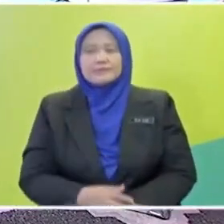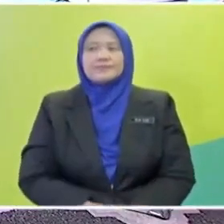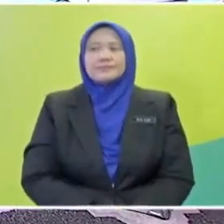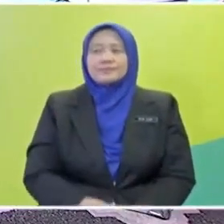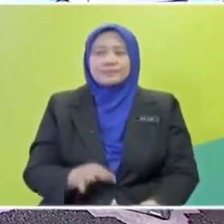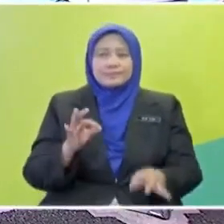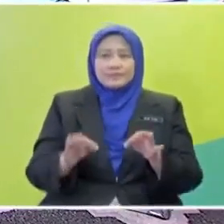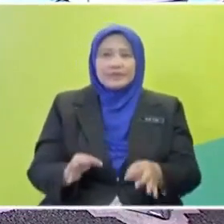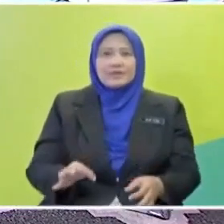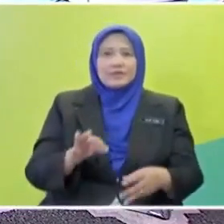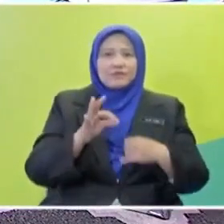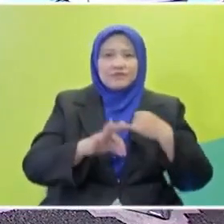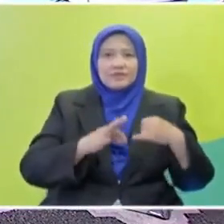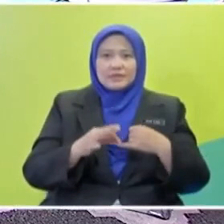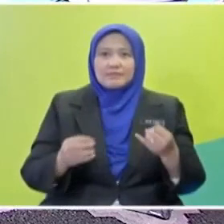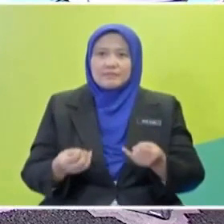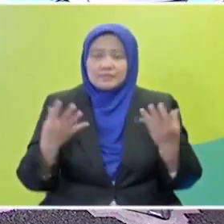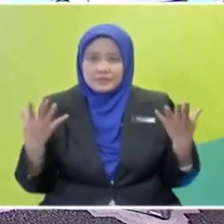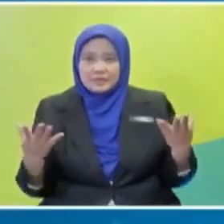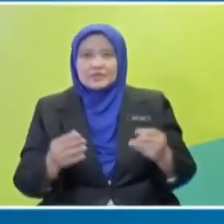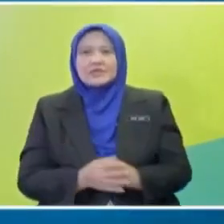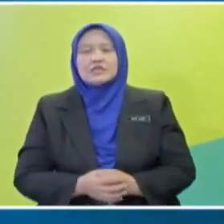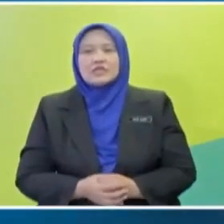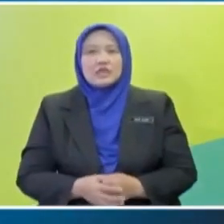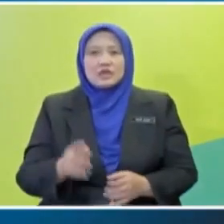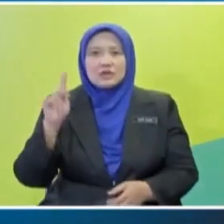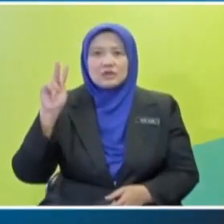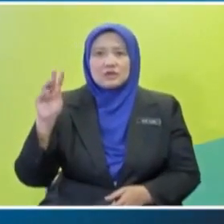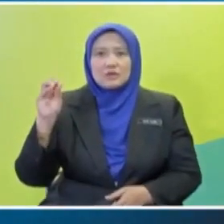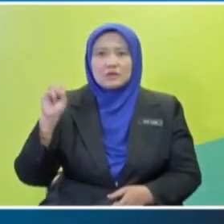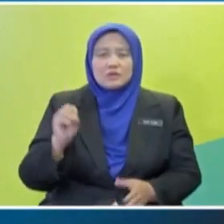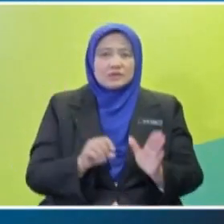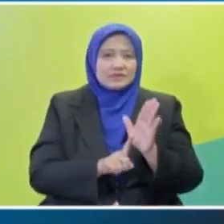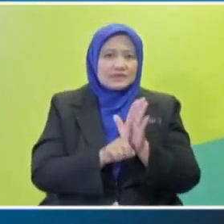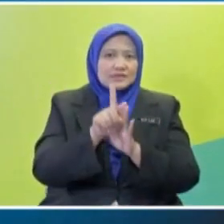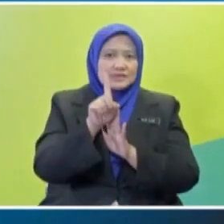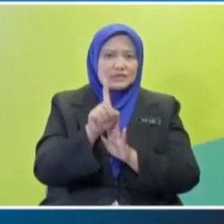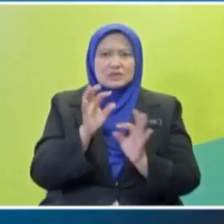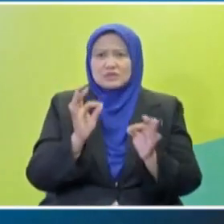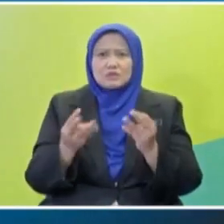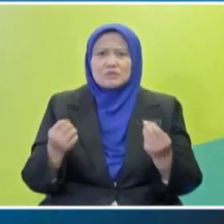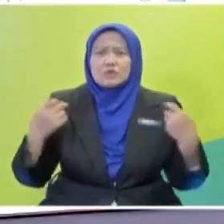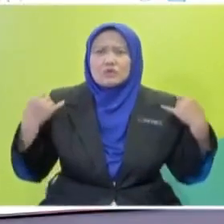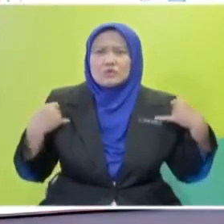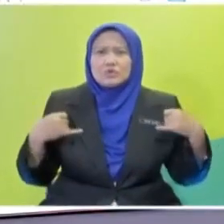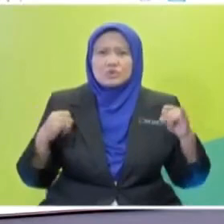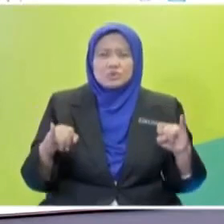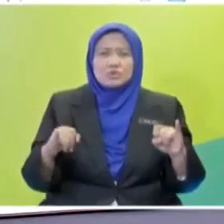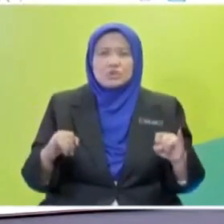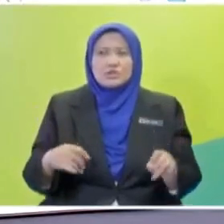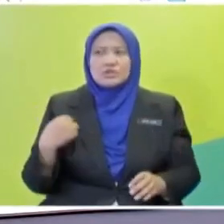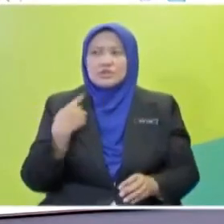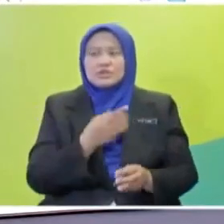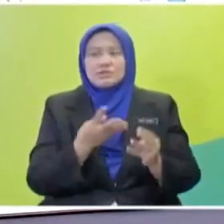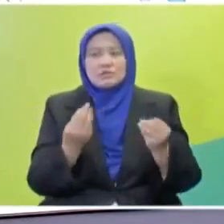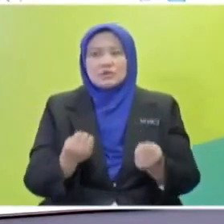banyak. Jadi kos kita akan tinggi kat sini. Bila kos tinggi kat sini, contohlah kita nak buat perniagaan, kita nak jual. Okey, kita kena jual pada